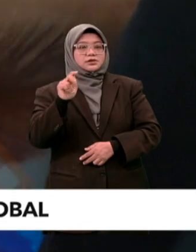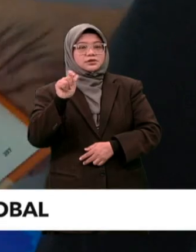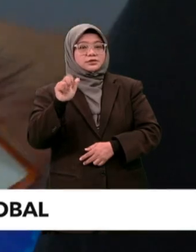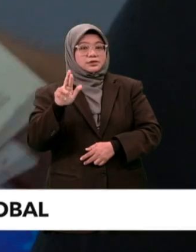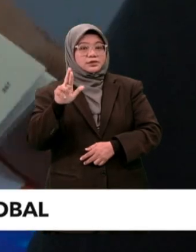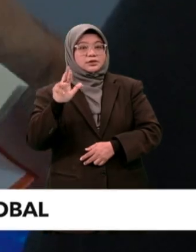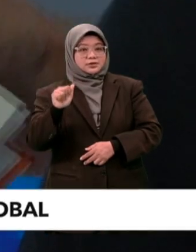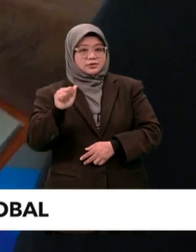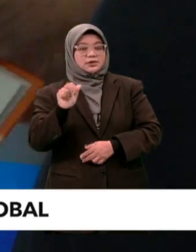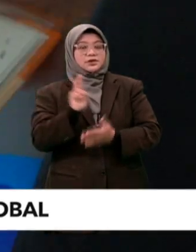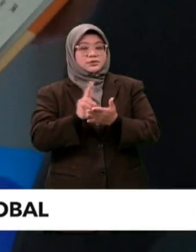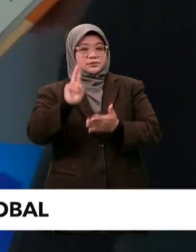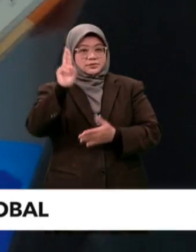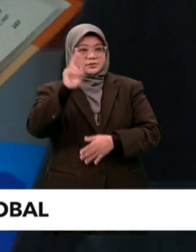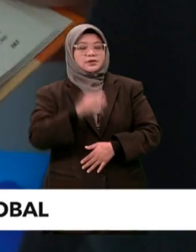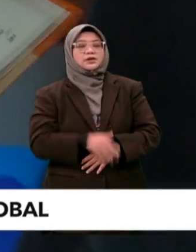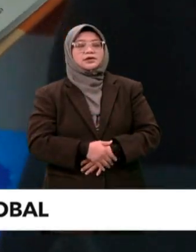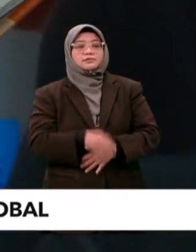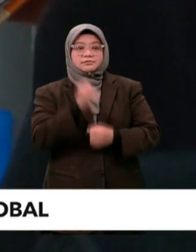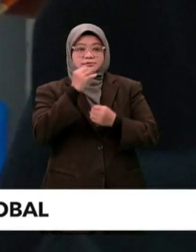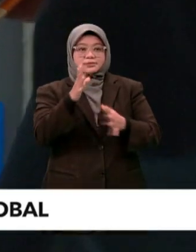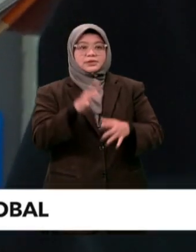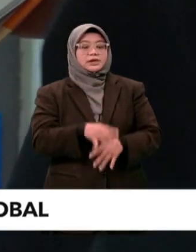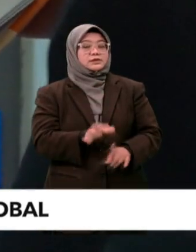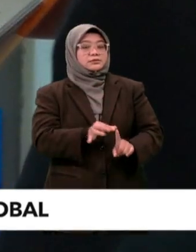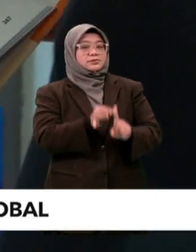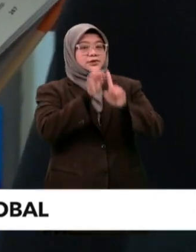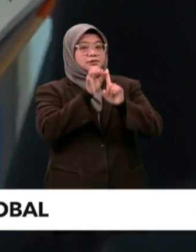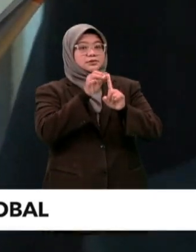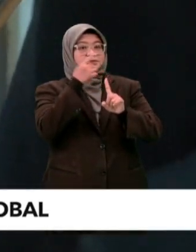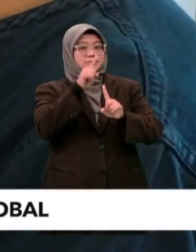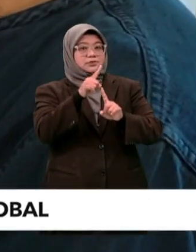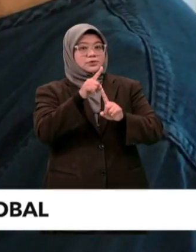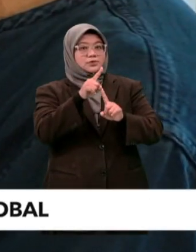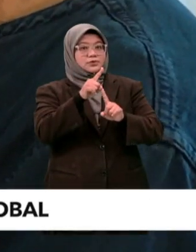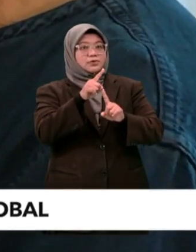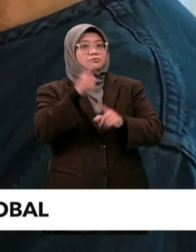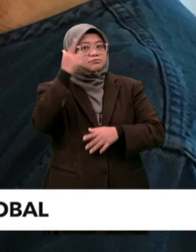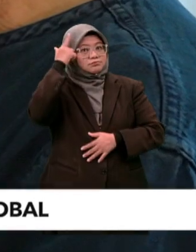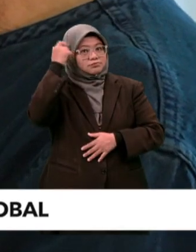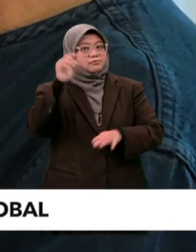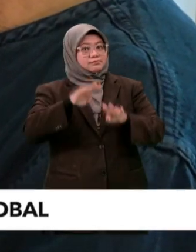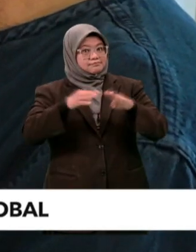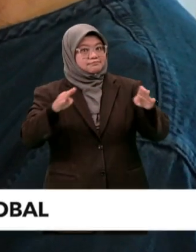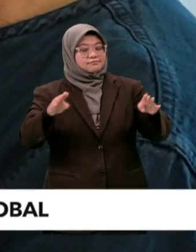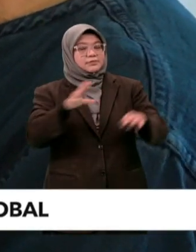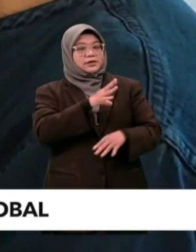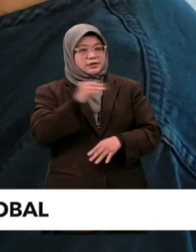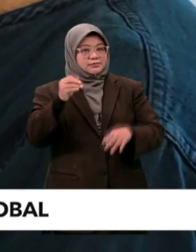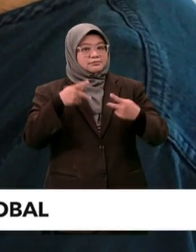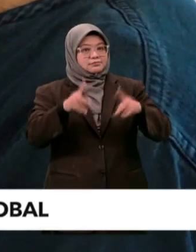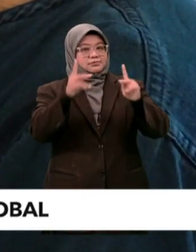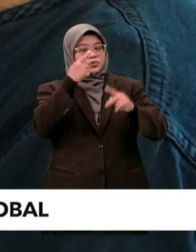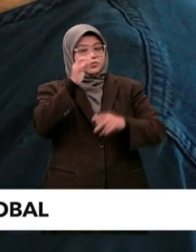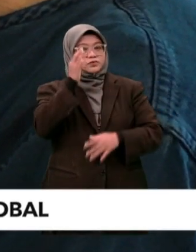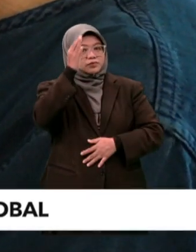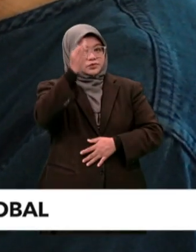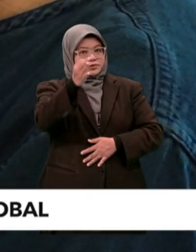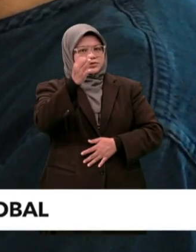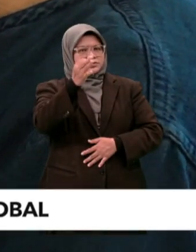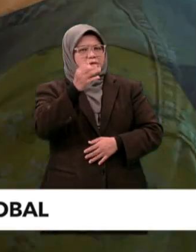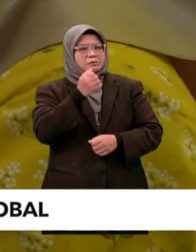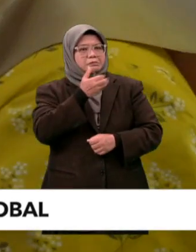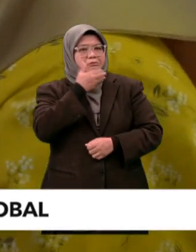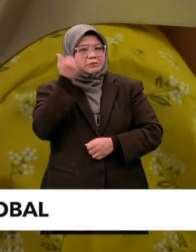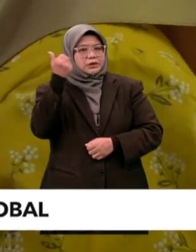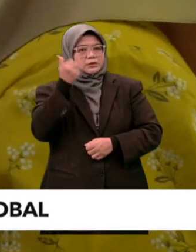Moscow University Pulo berkata keistimewaan menguasai bahasa selalu mewujudkan potensi untuk masa depan kerja yang